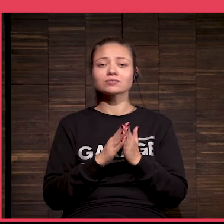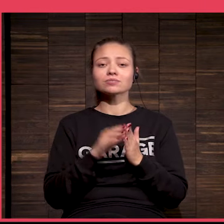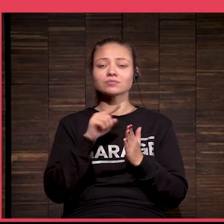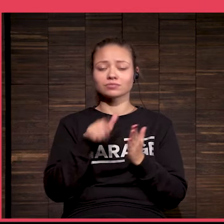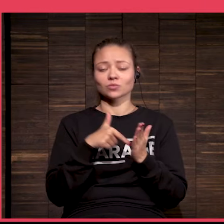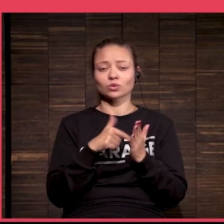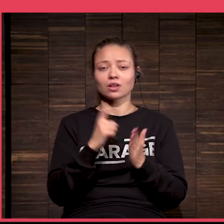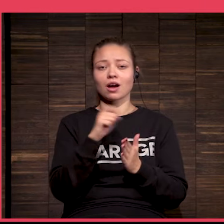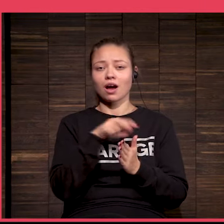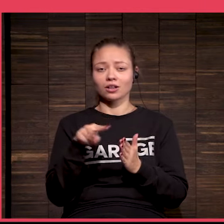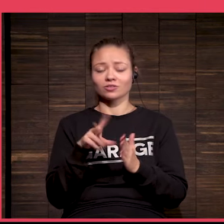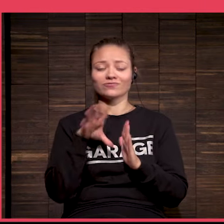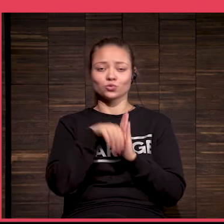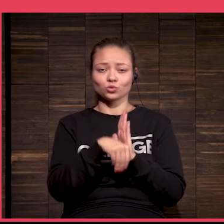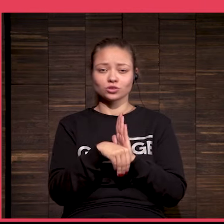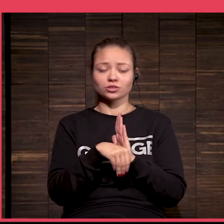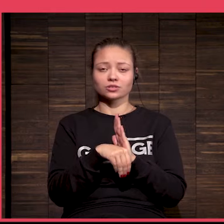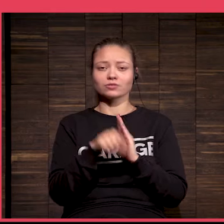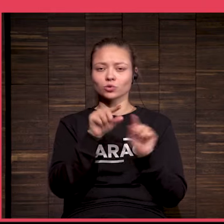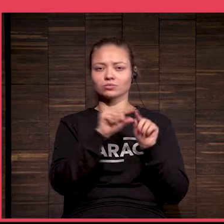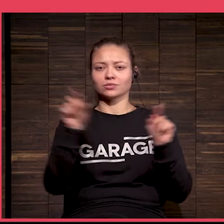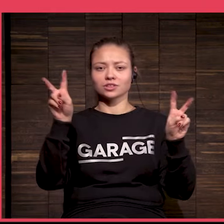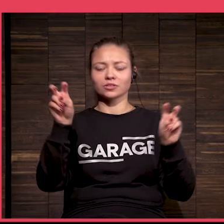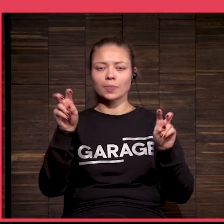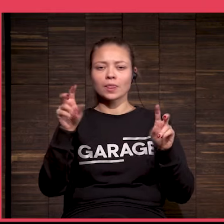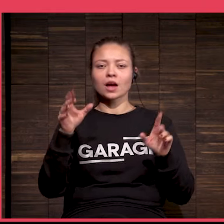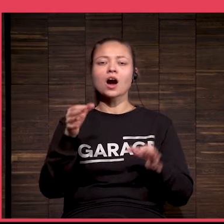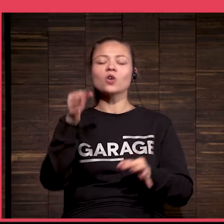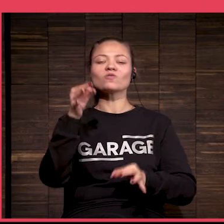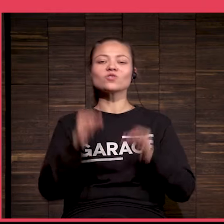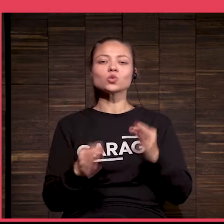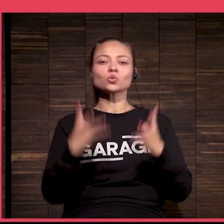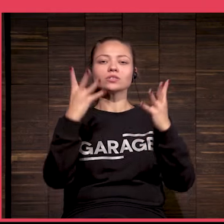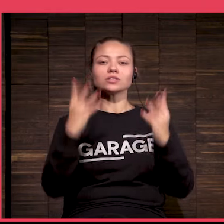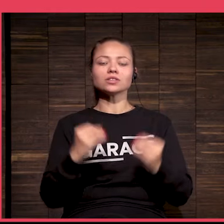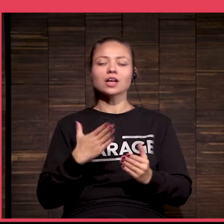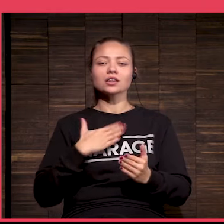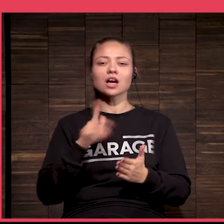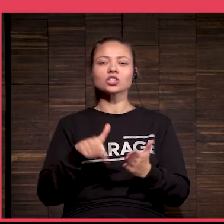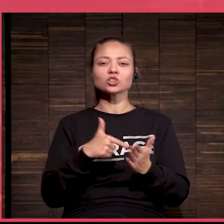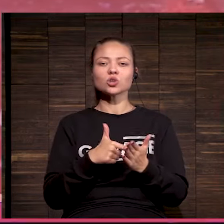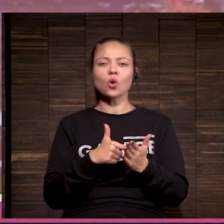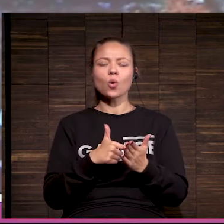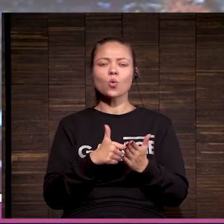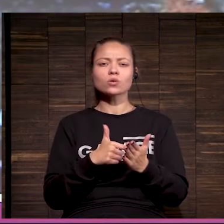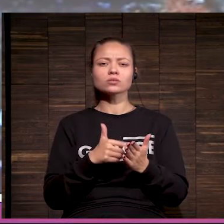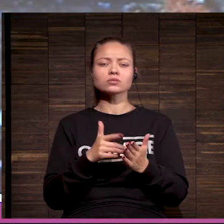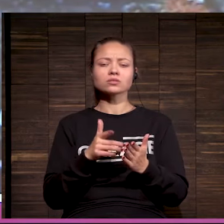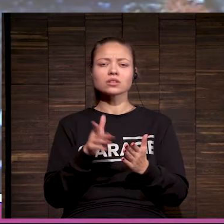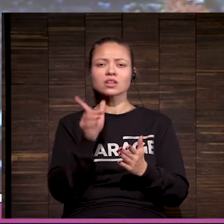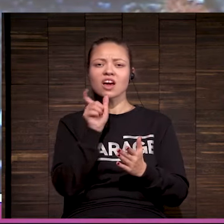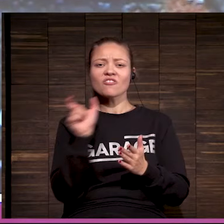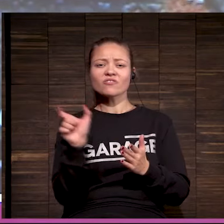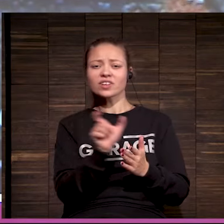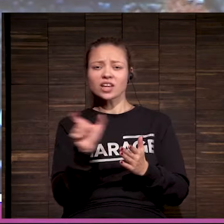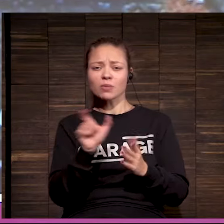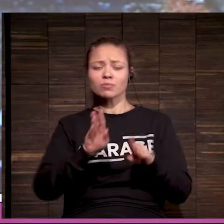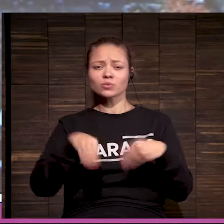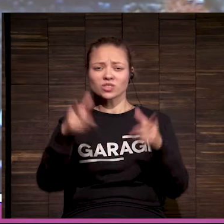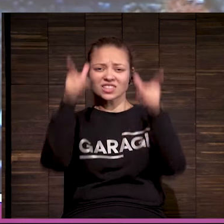в том числе а вот из нее ацетата в судный день наш город на неопределённое время передадут сатане для